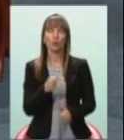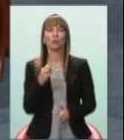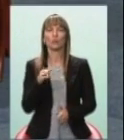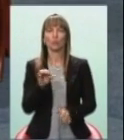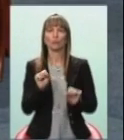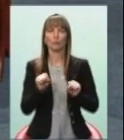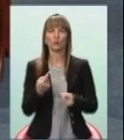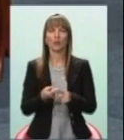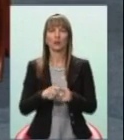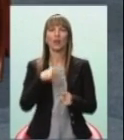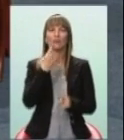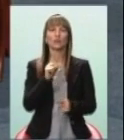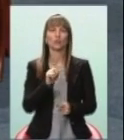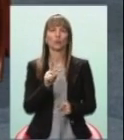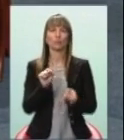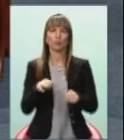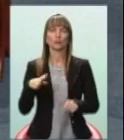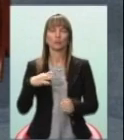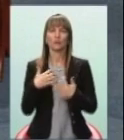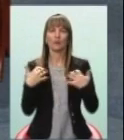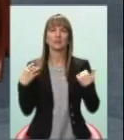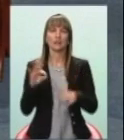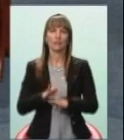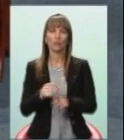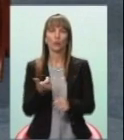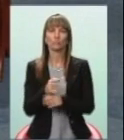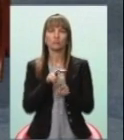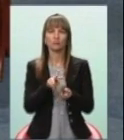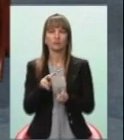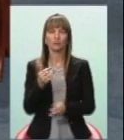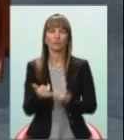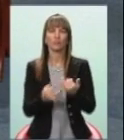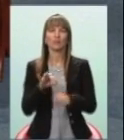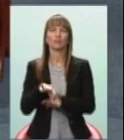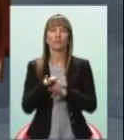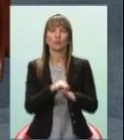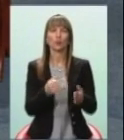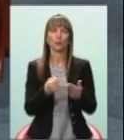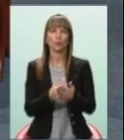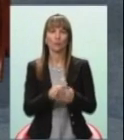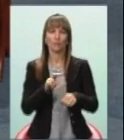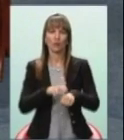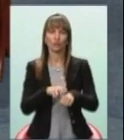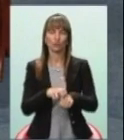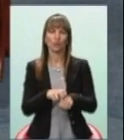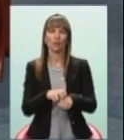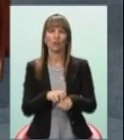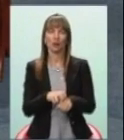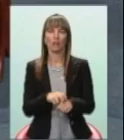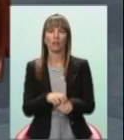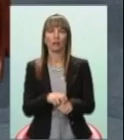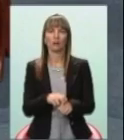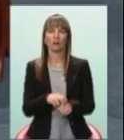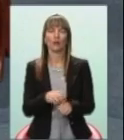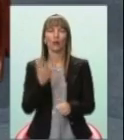просто-напросто захворіла. Тож дуже пильнуйте про своїх тваринок і відводьте їх до ветеринара у будь-якому першому випадку, який там